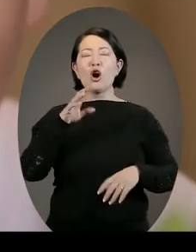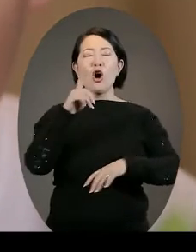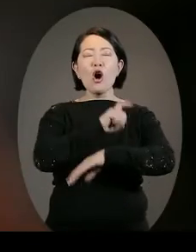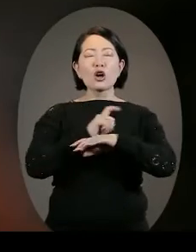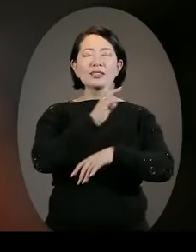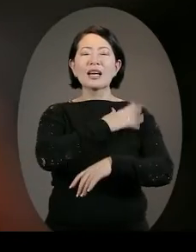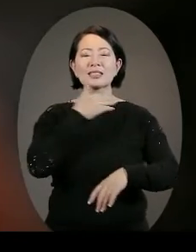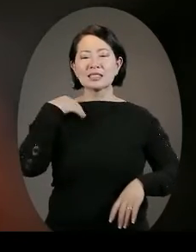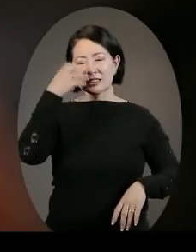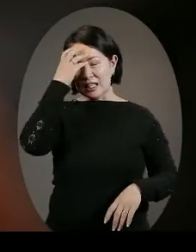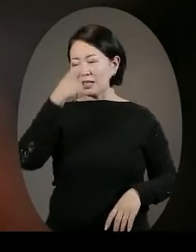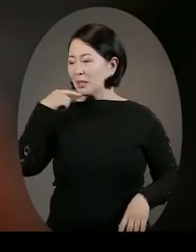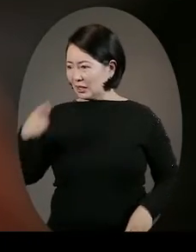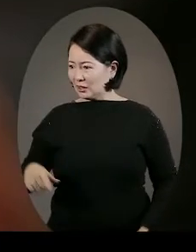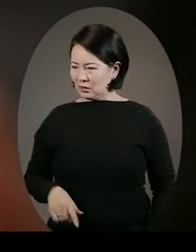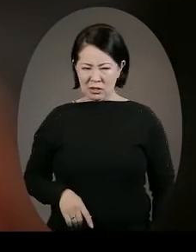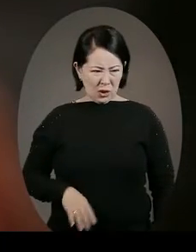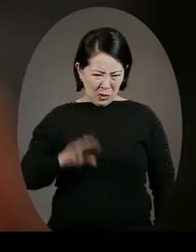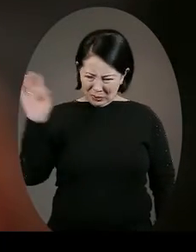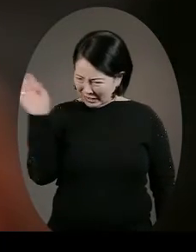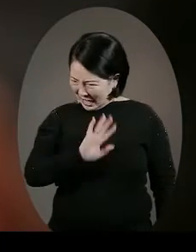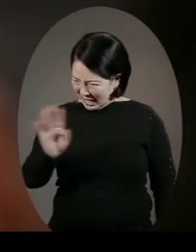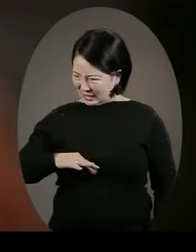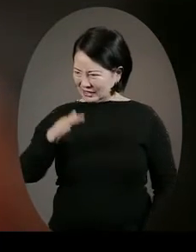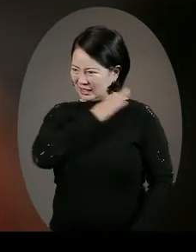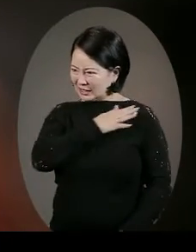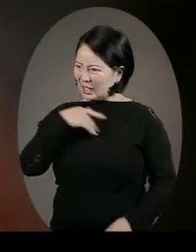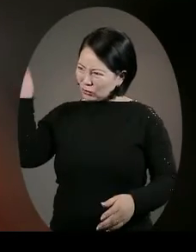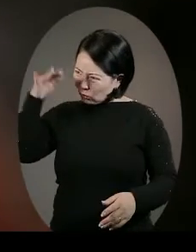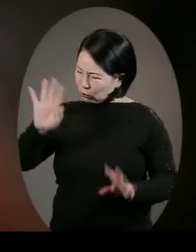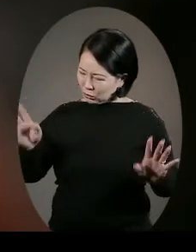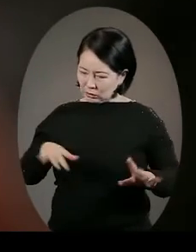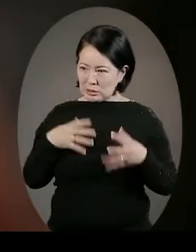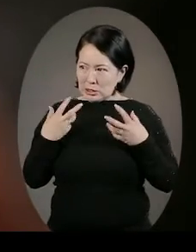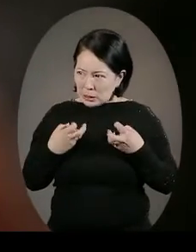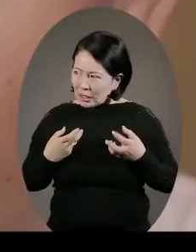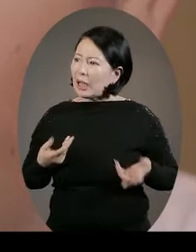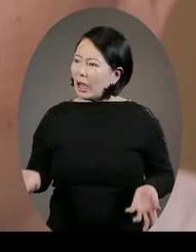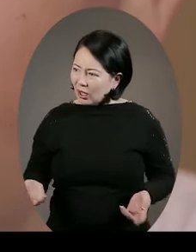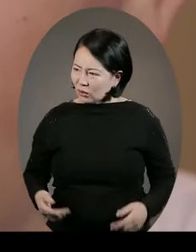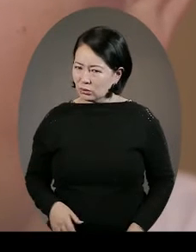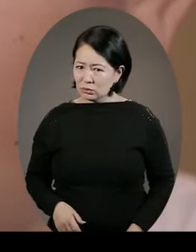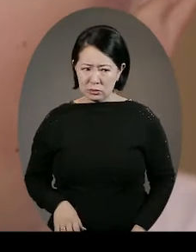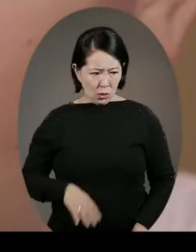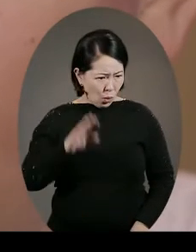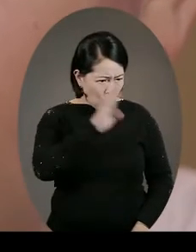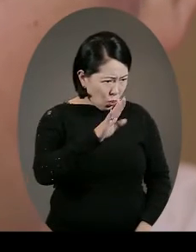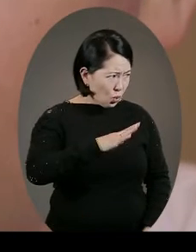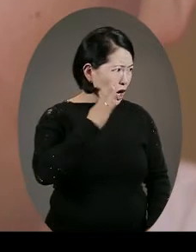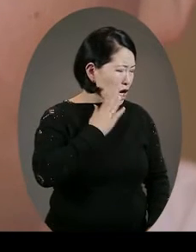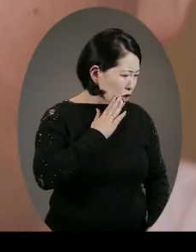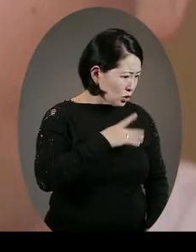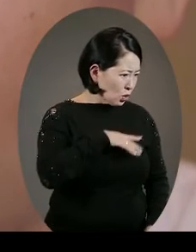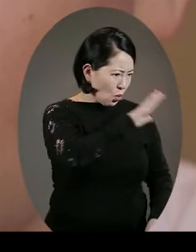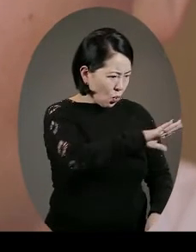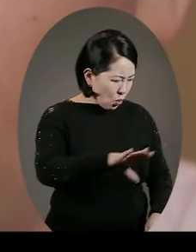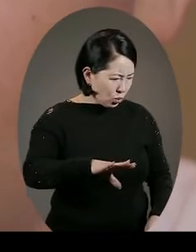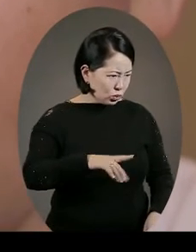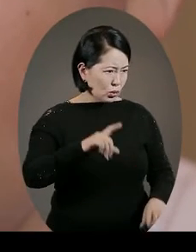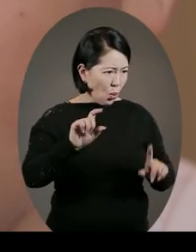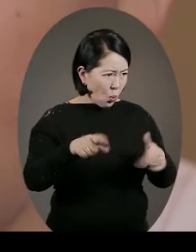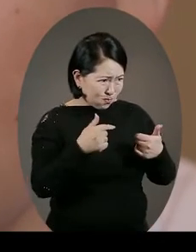тэлнэ. Яаж тэгж болдгийм бэ? Цагдаа магдаа дуудаж болохгүй. Үс хонцон сануул яах юм. Үгүй ээж, хүүхэд өчхийл дүртэж